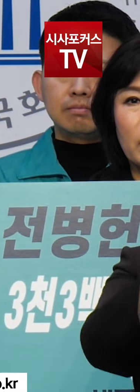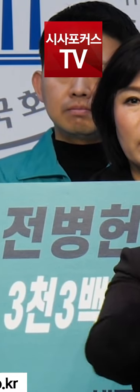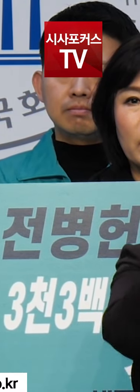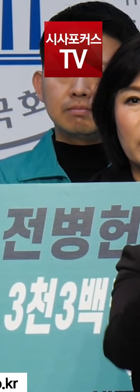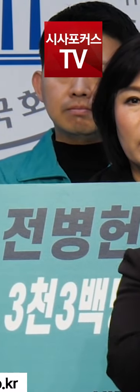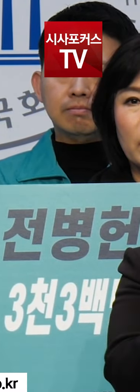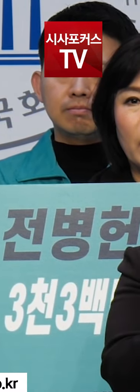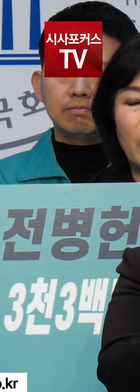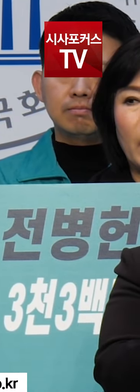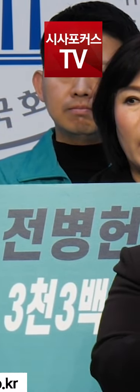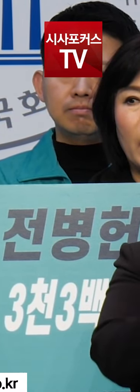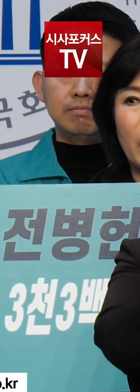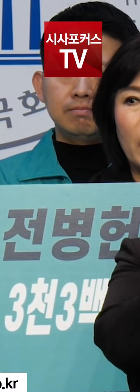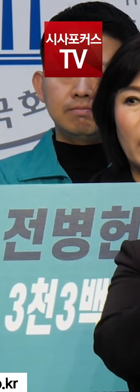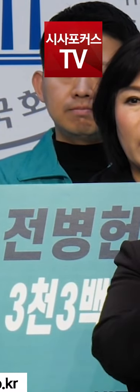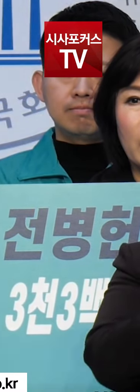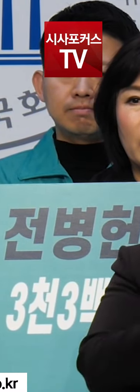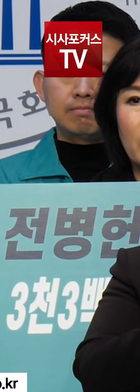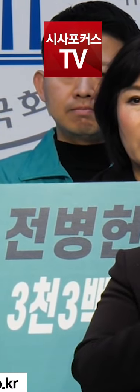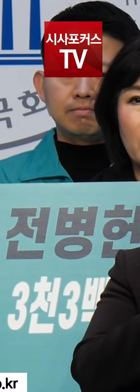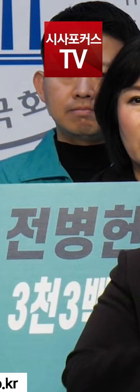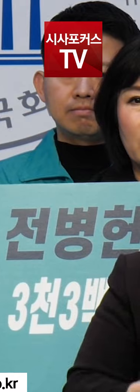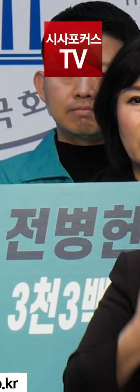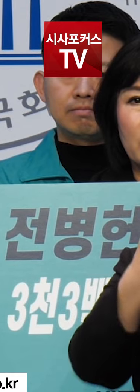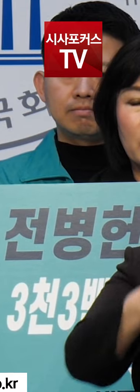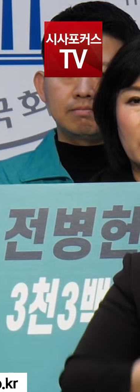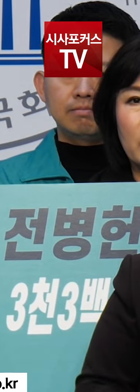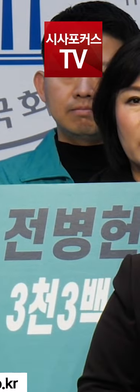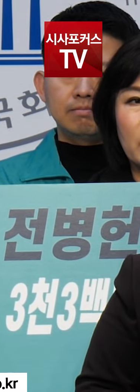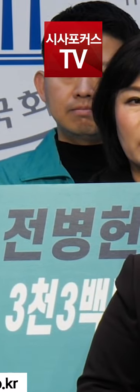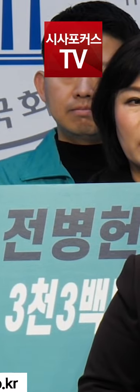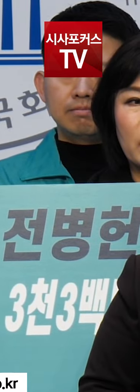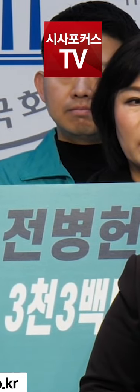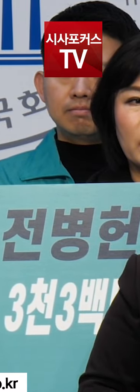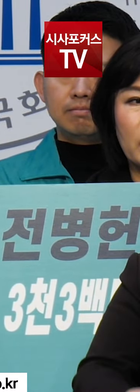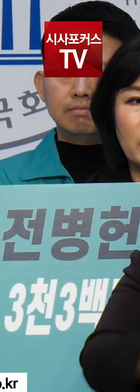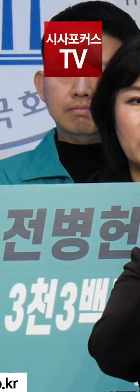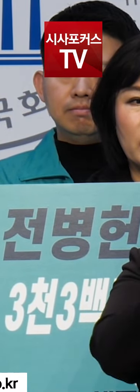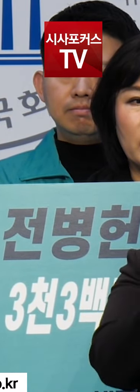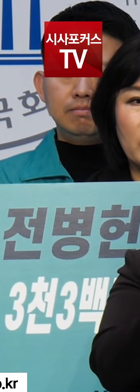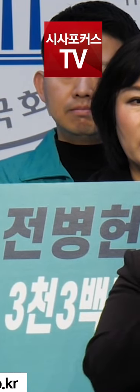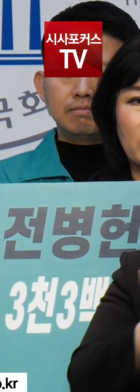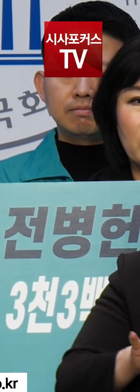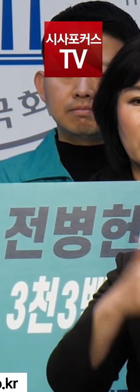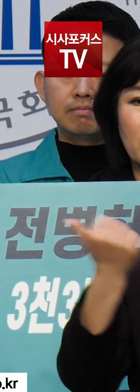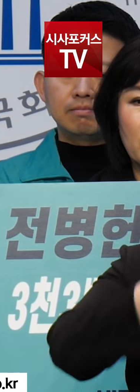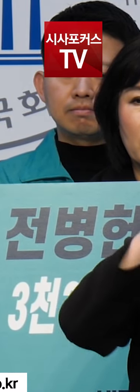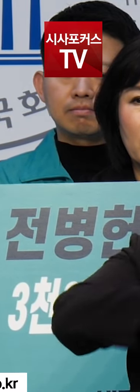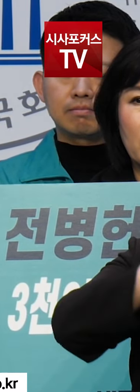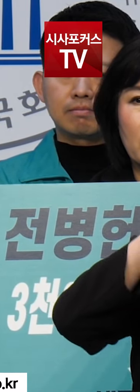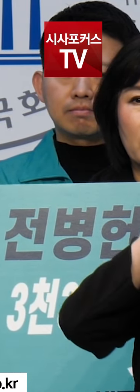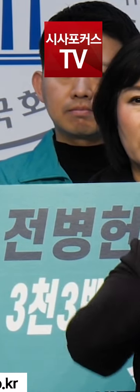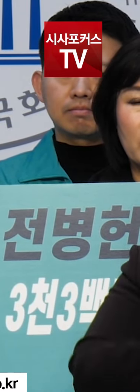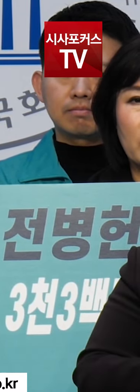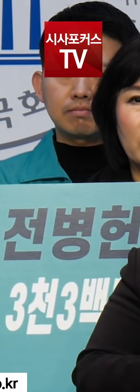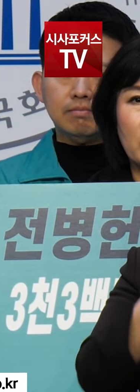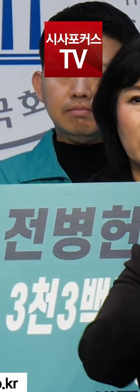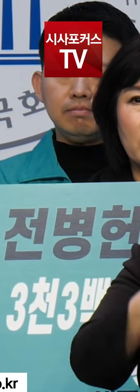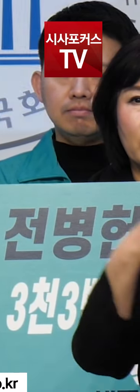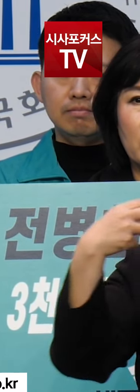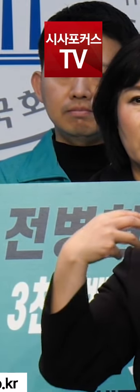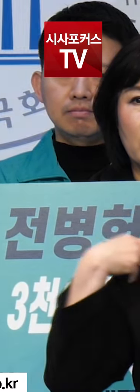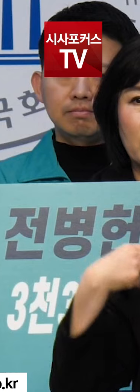망신과 굴욕도 다반사였습니다. 반드시 이번 총선에서 윤석열